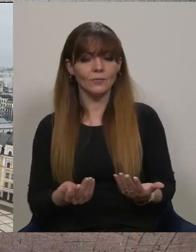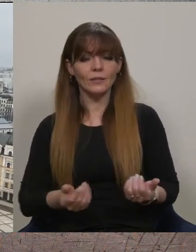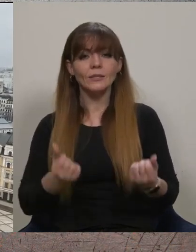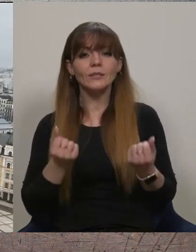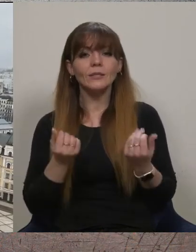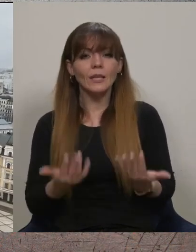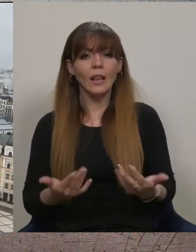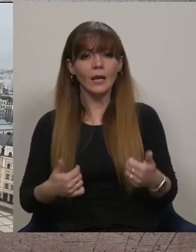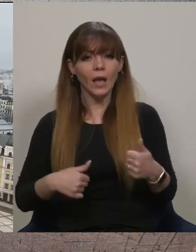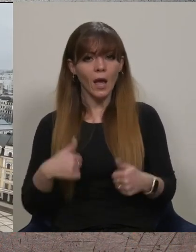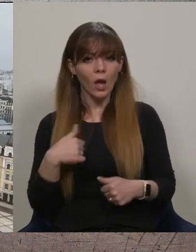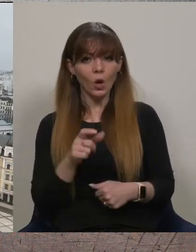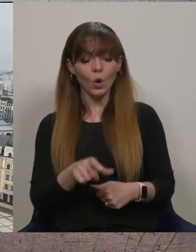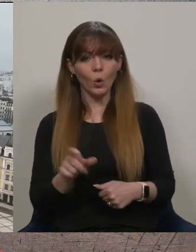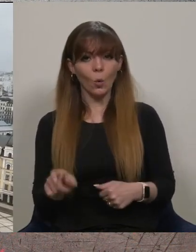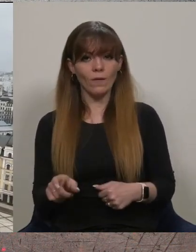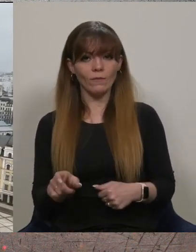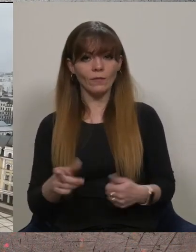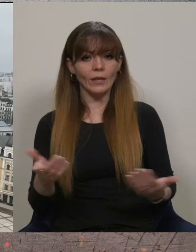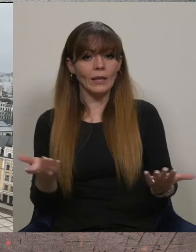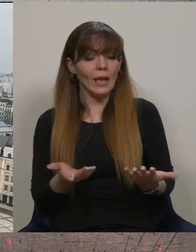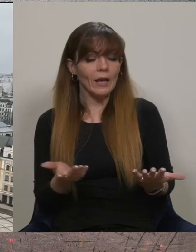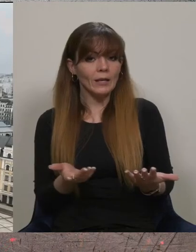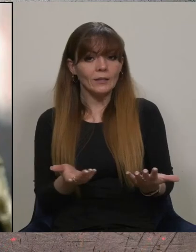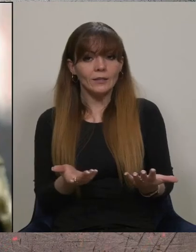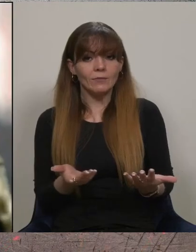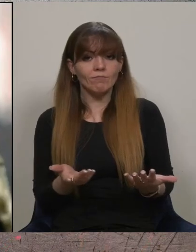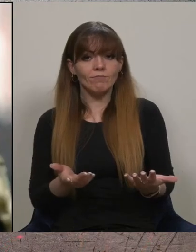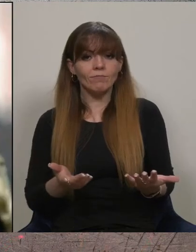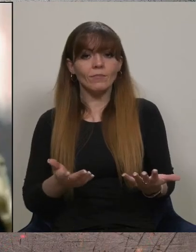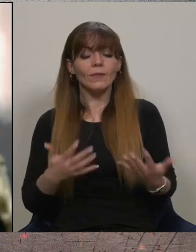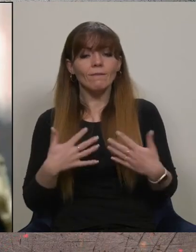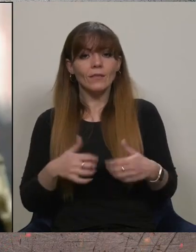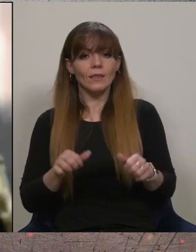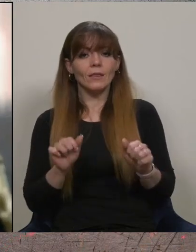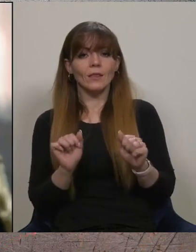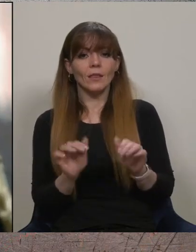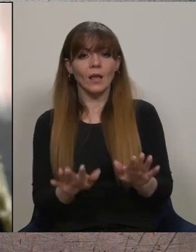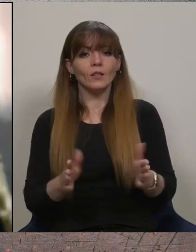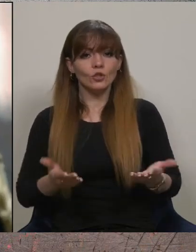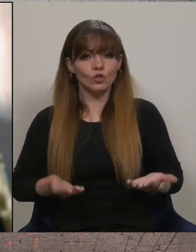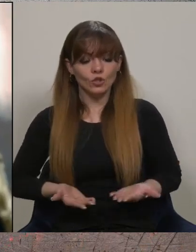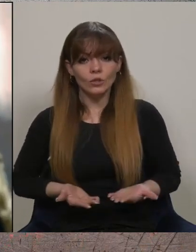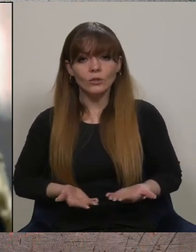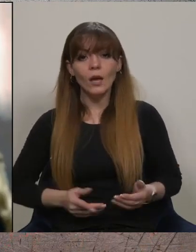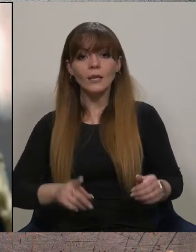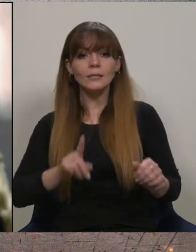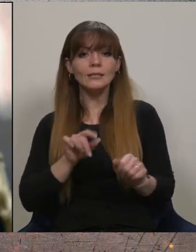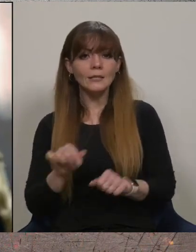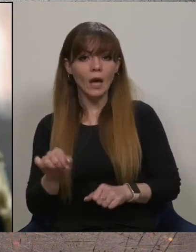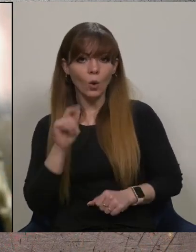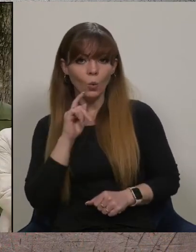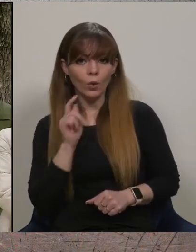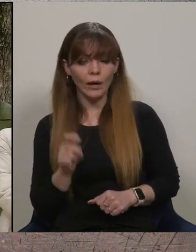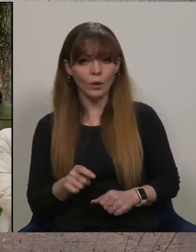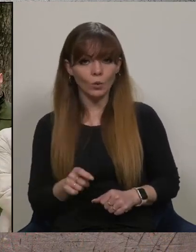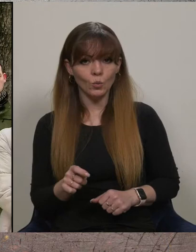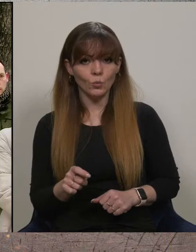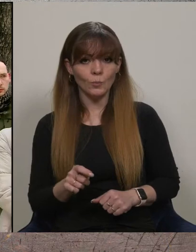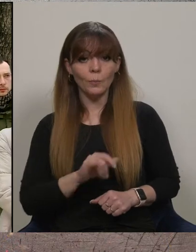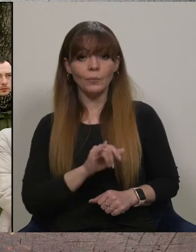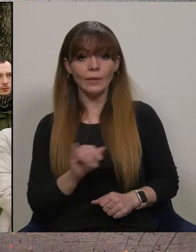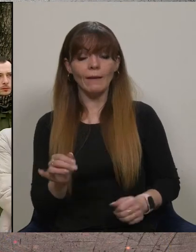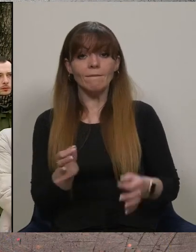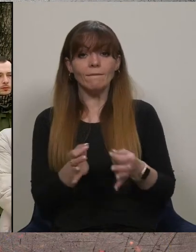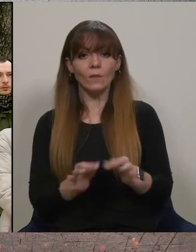скільки героїв, яких віддали життя за Україну і волю